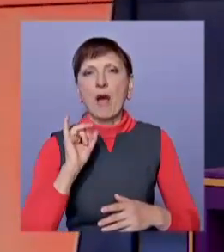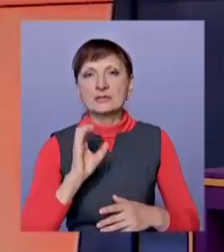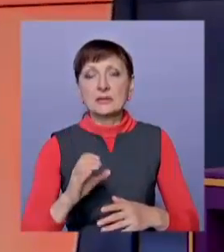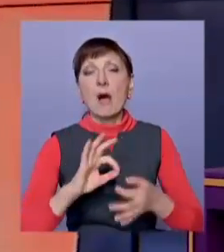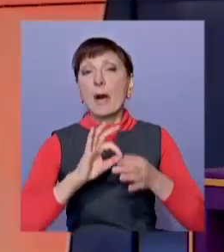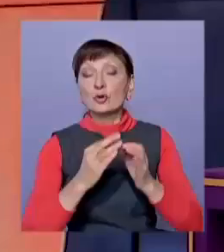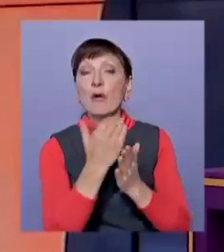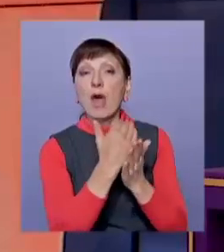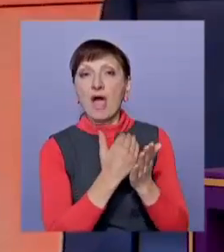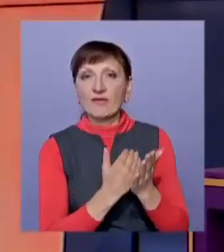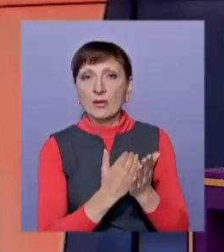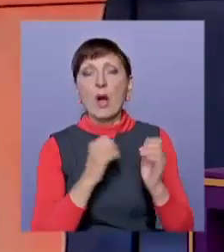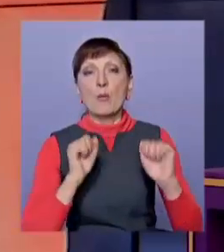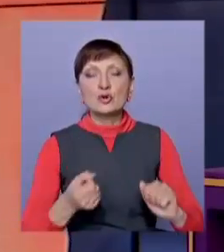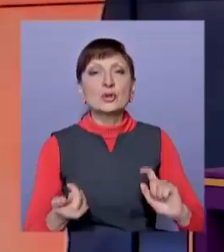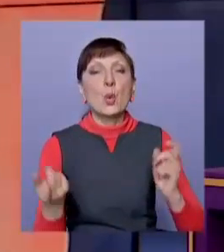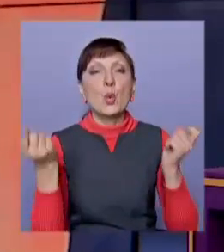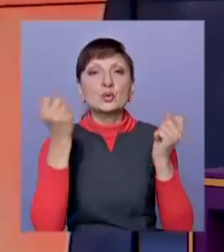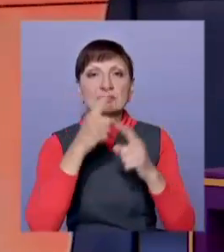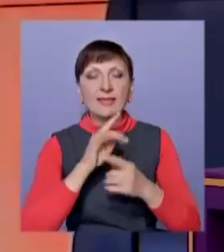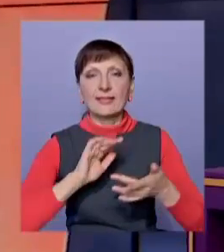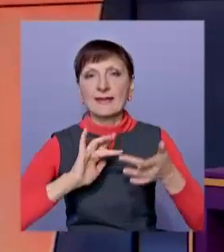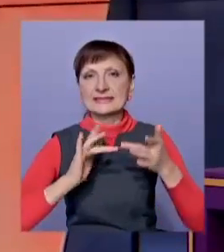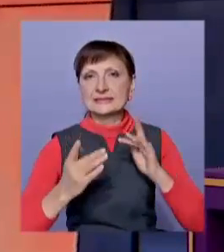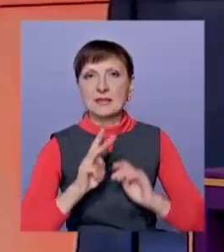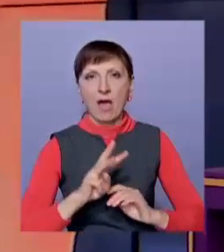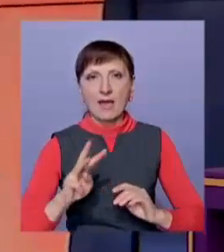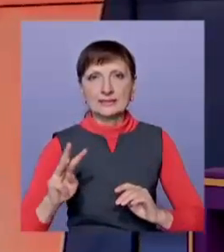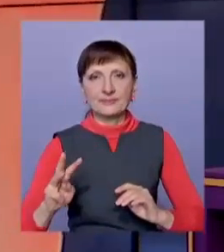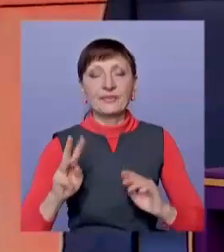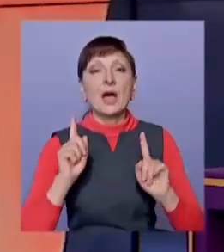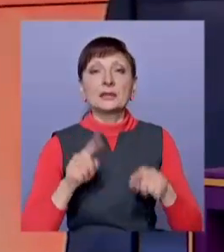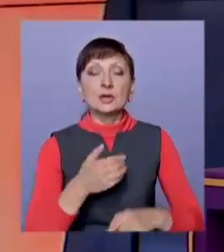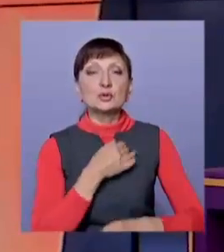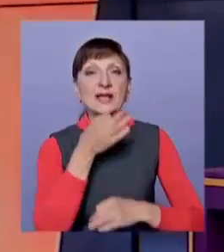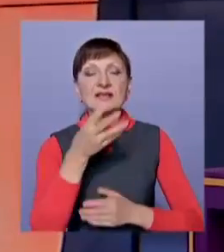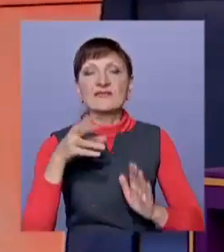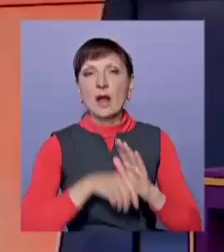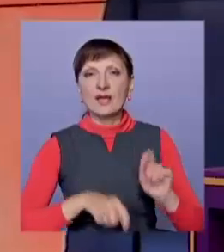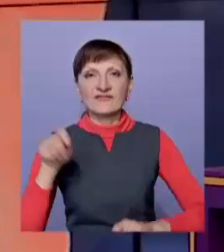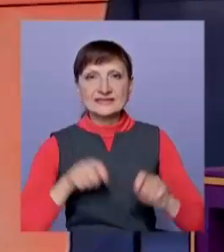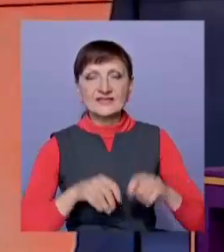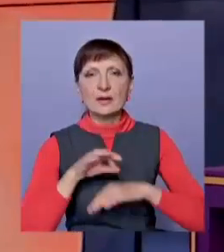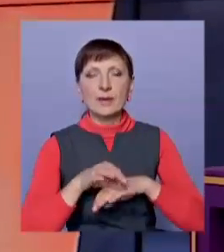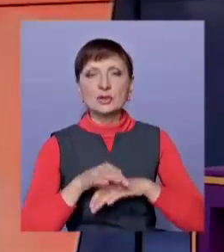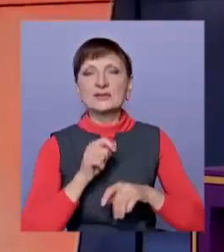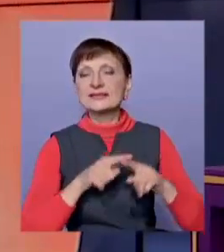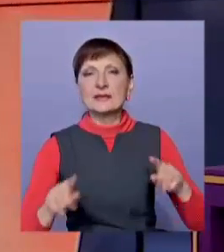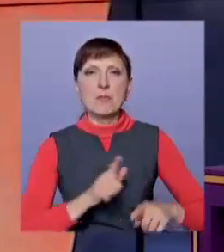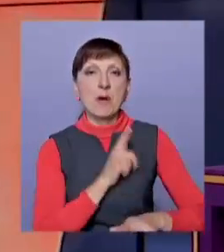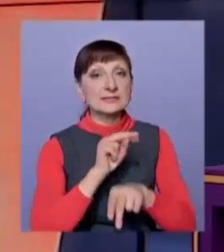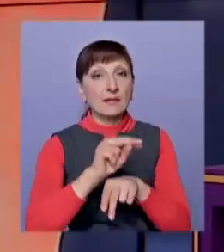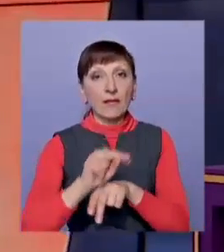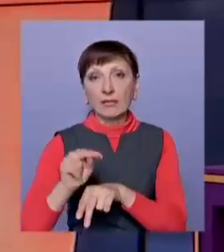подробным графиком показов можно ознакомиться на сайте. Хочется отметить, что в рамках фестиваля пройдет и серия